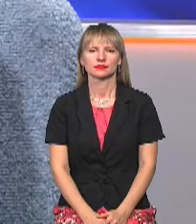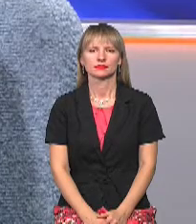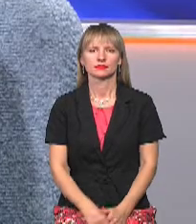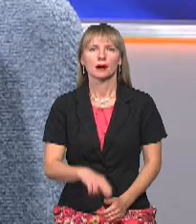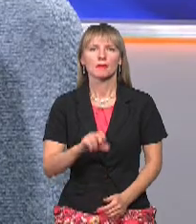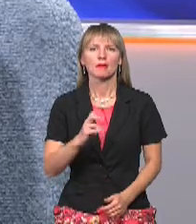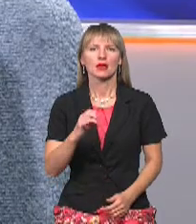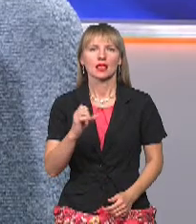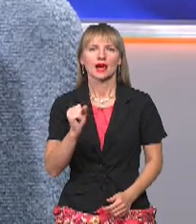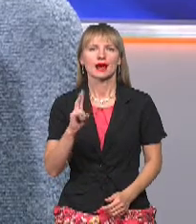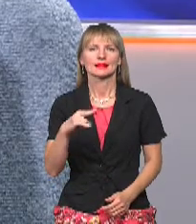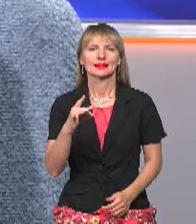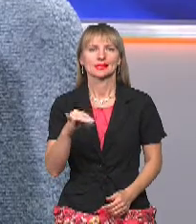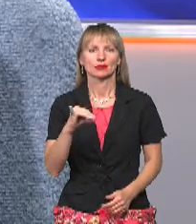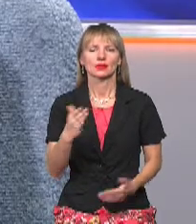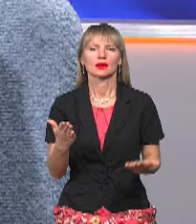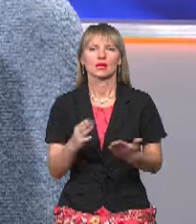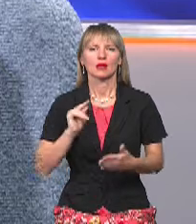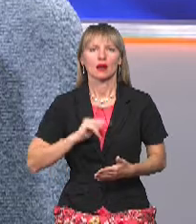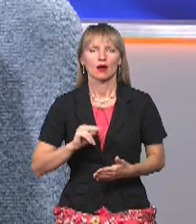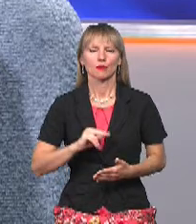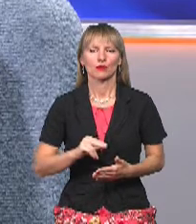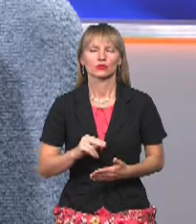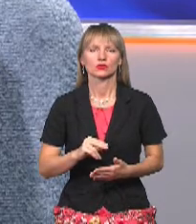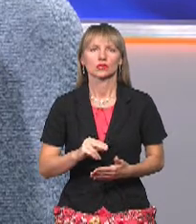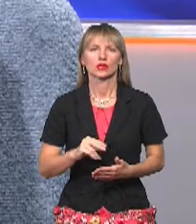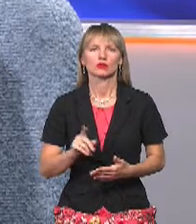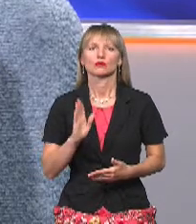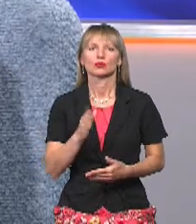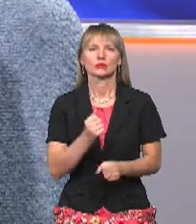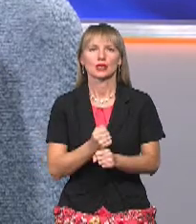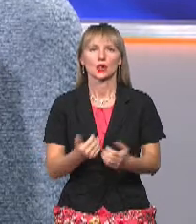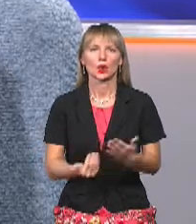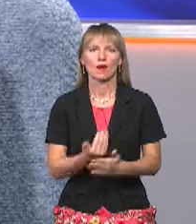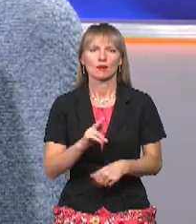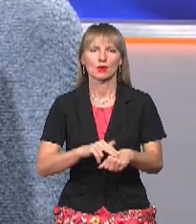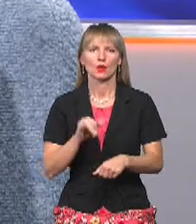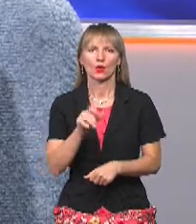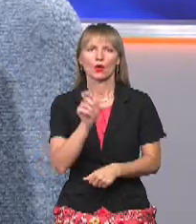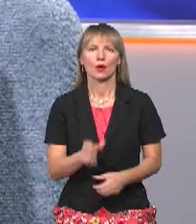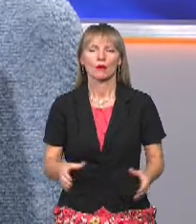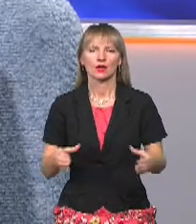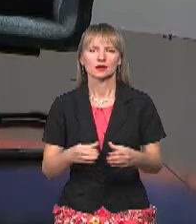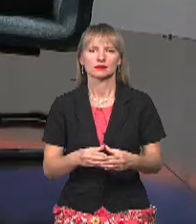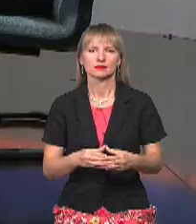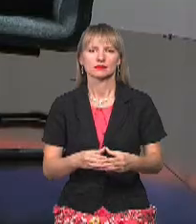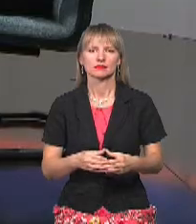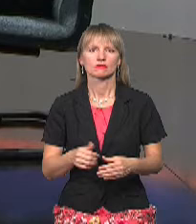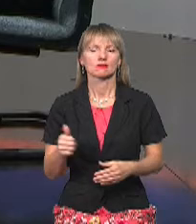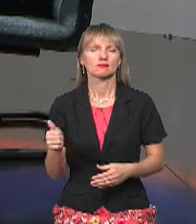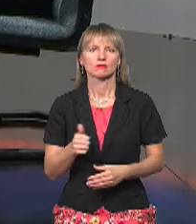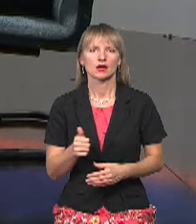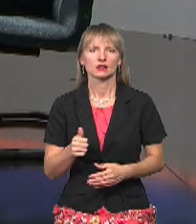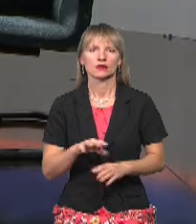Пане Андрію, які функції та посадові обов'язки матиме новий поліцейський у громаді? Ну, насамперед,